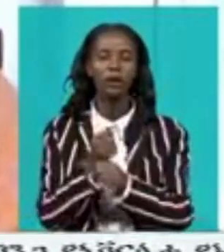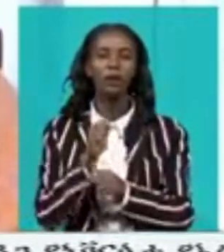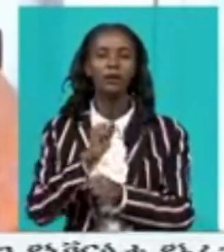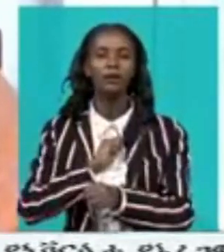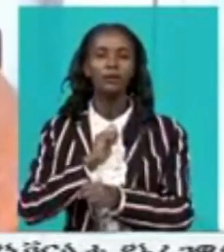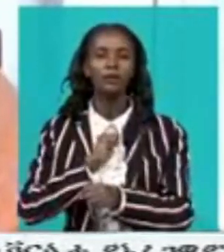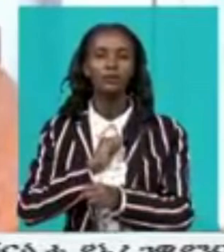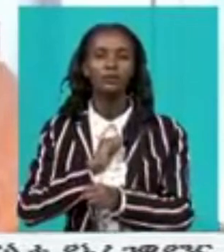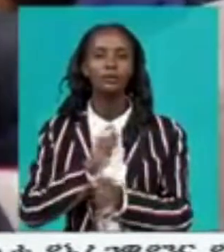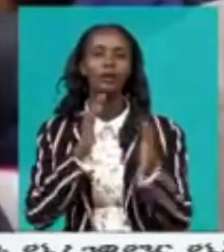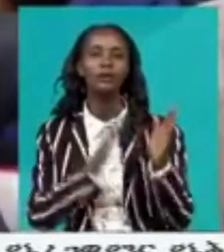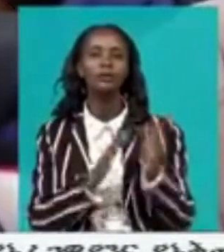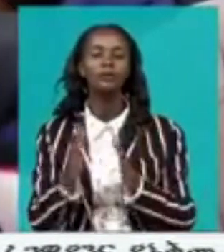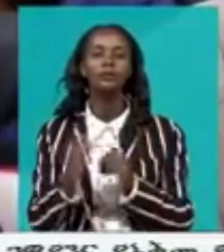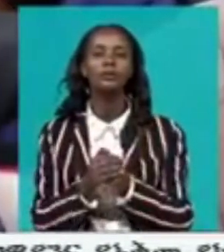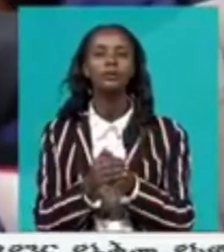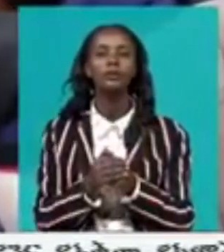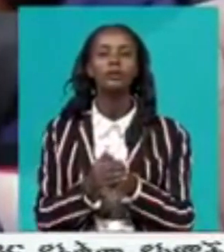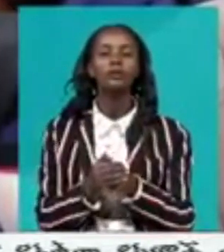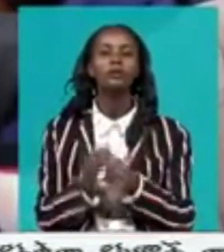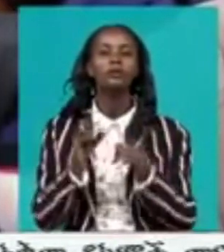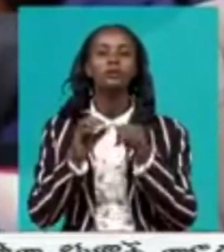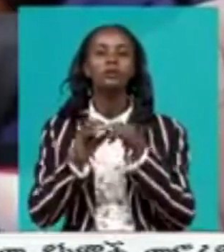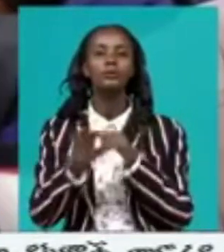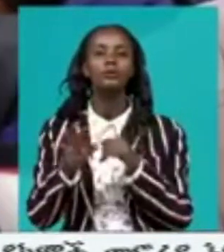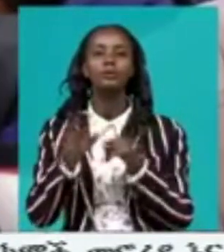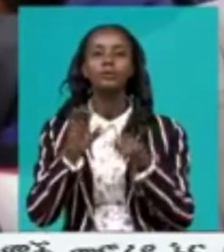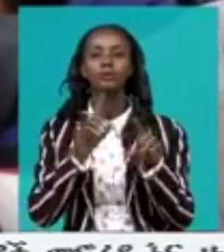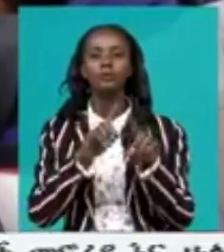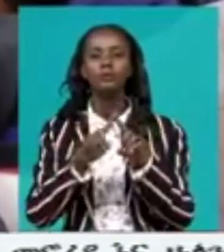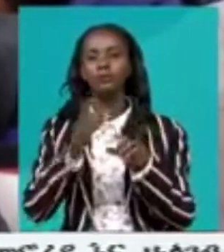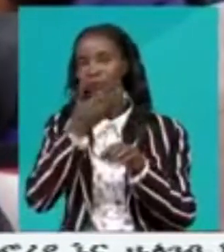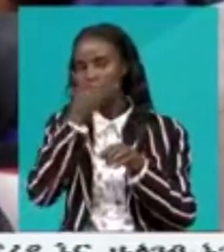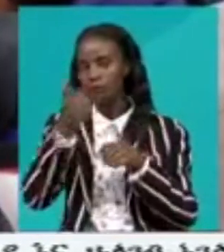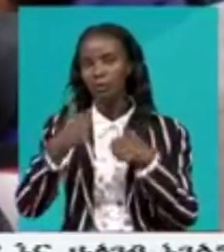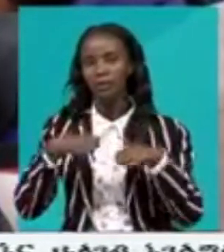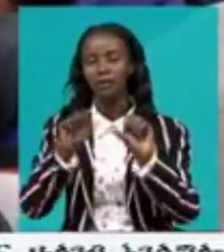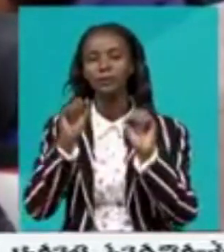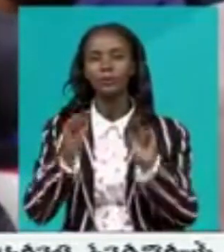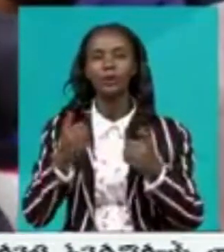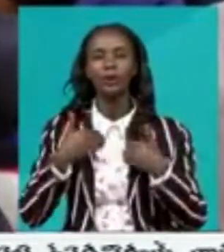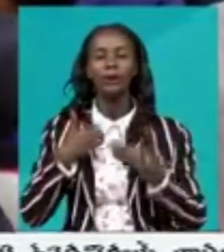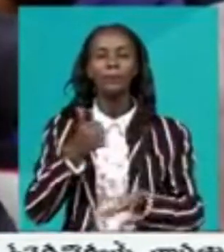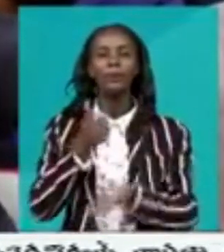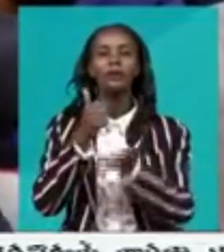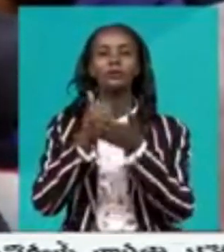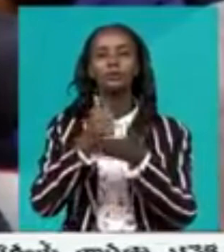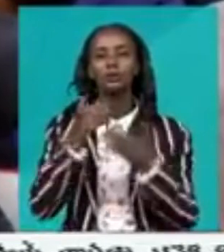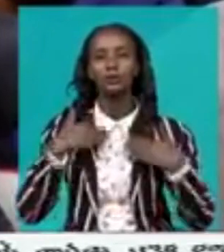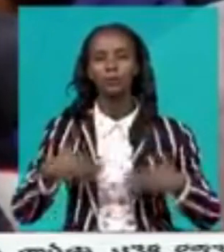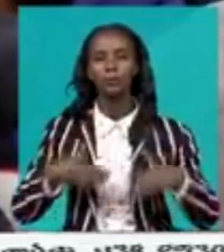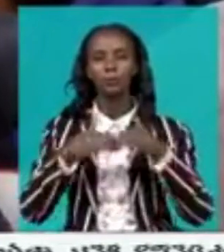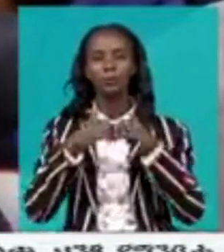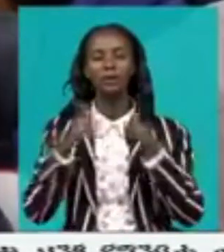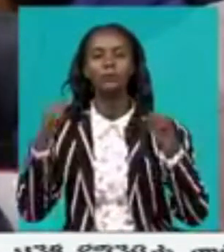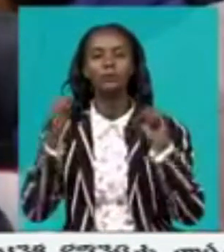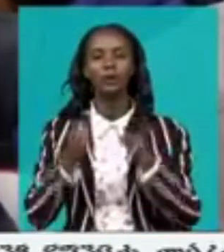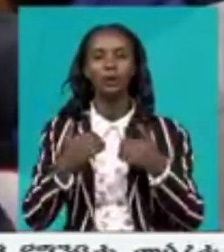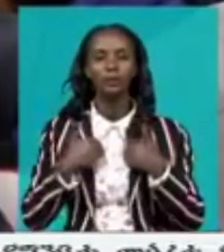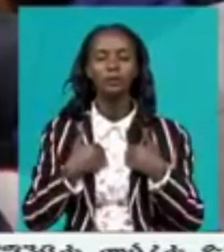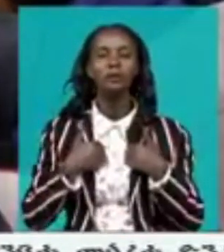ራሳችን አዘጋጅተናል። ስምሪቱ በተሻለ መልክ ማሳለጥ መቻል አለብን። የሚያግዙ አካላቶች መለየት መቻል አለብን።